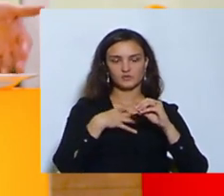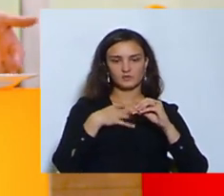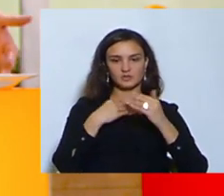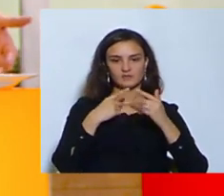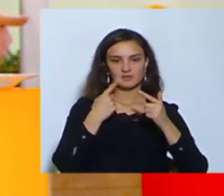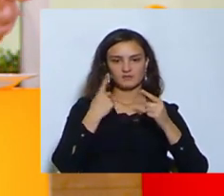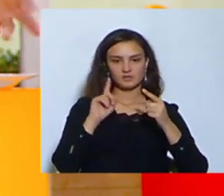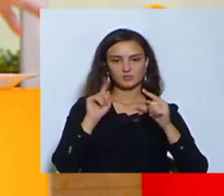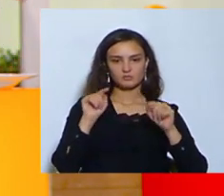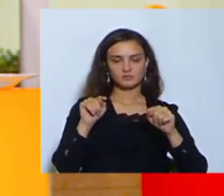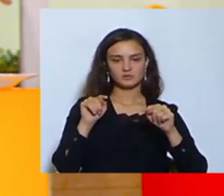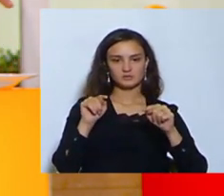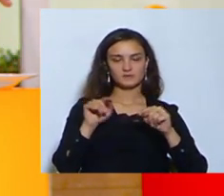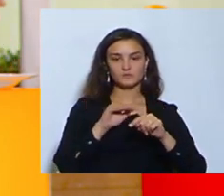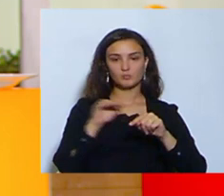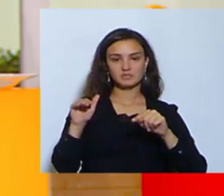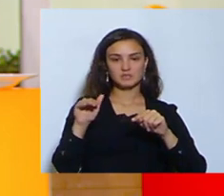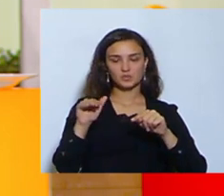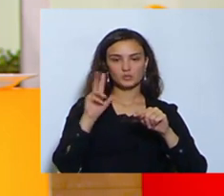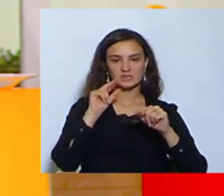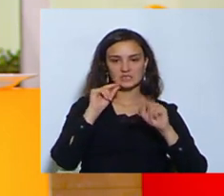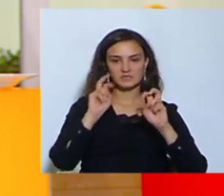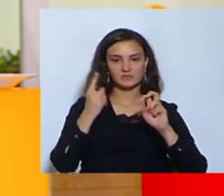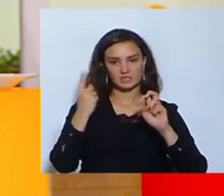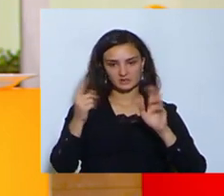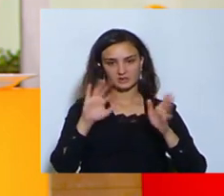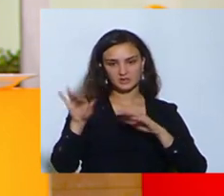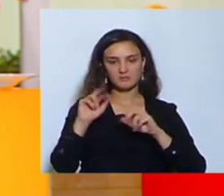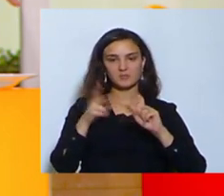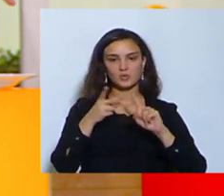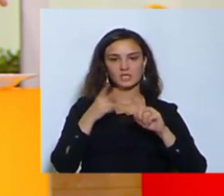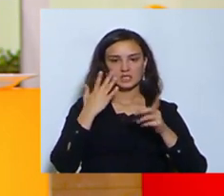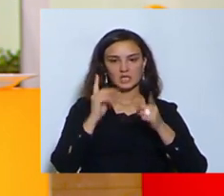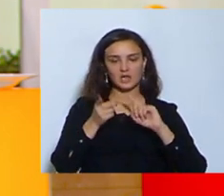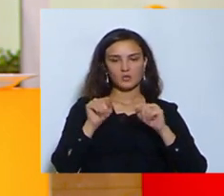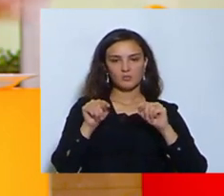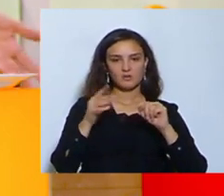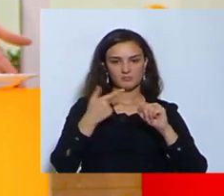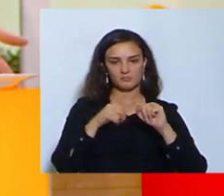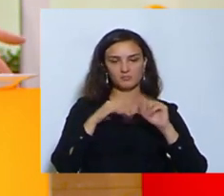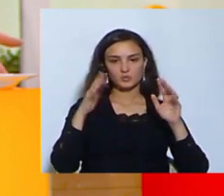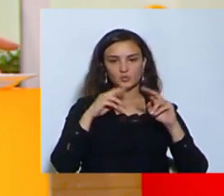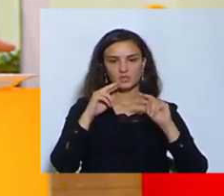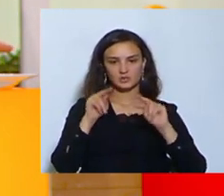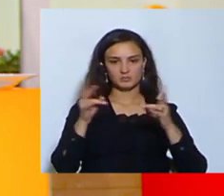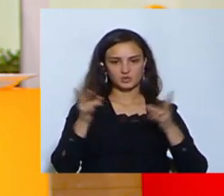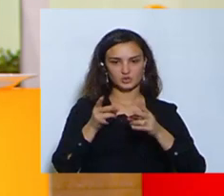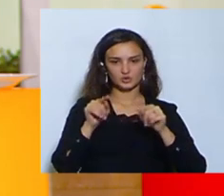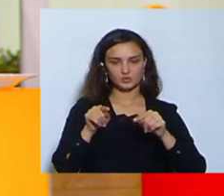მნიშვნელოვანია თქვათ, რომ ოფიციალური სტატისტიკა ერთია და მეორეა რეალობა, რომელიც მეტ ყურადღებას